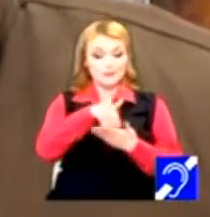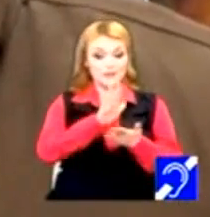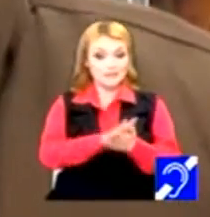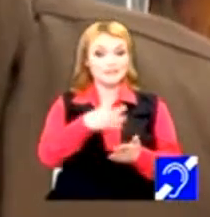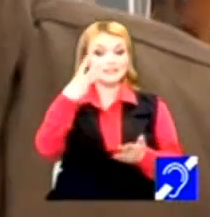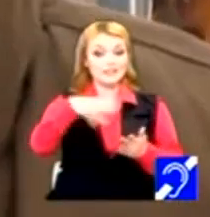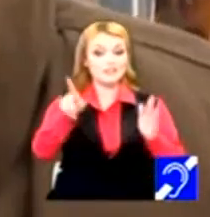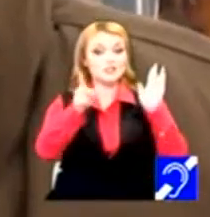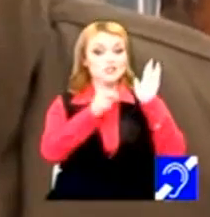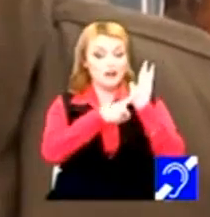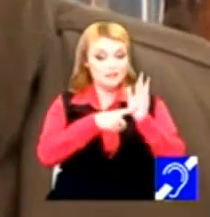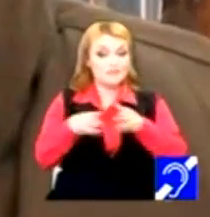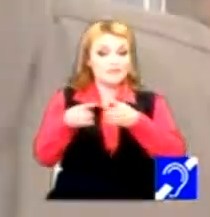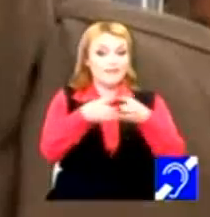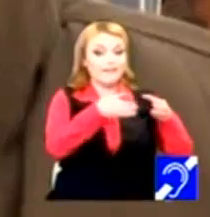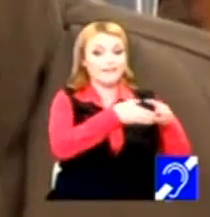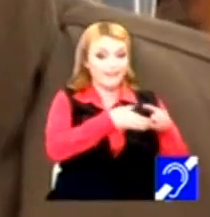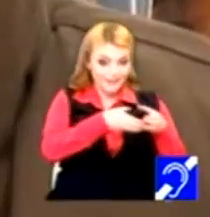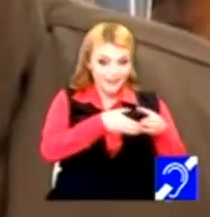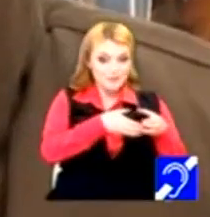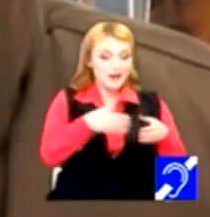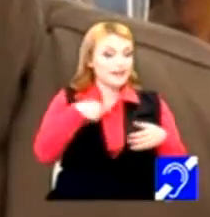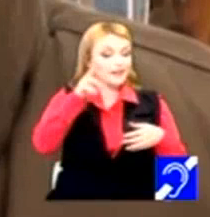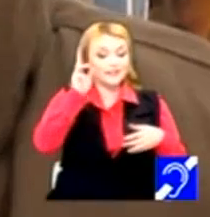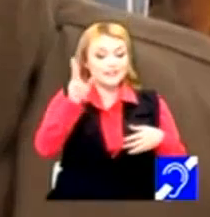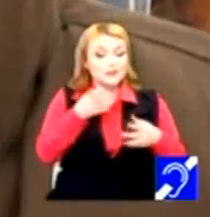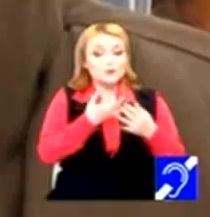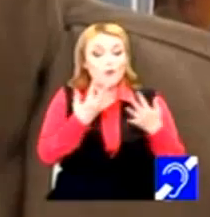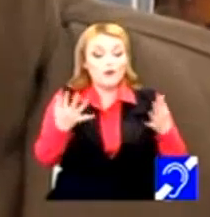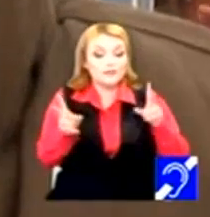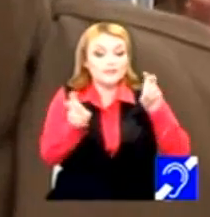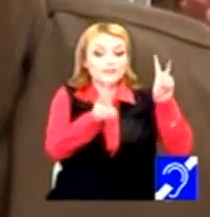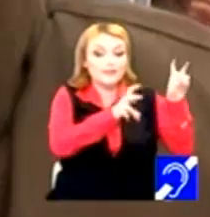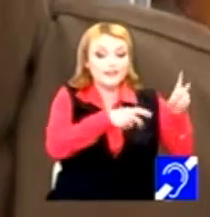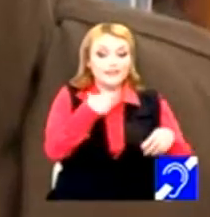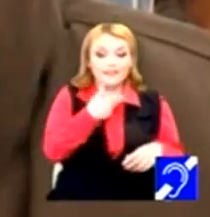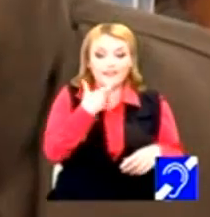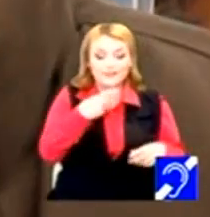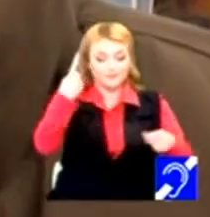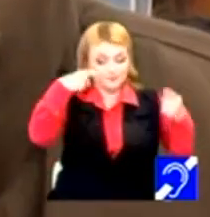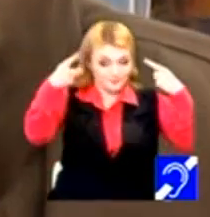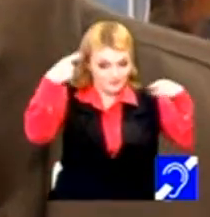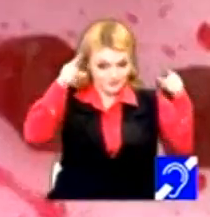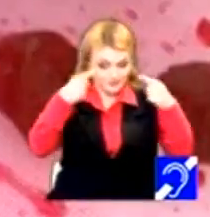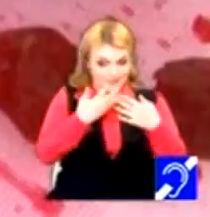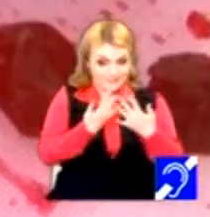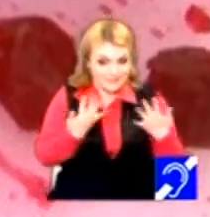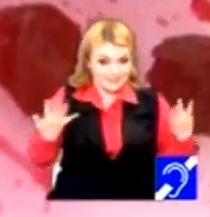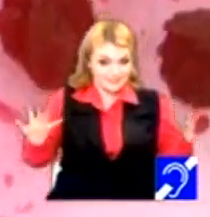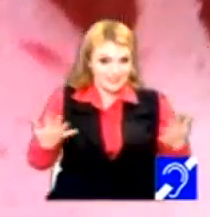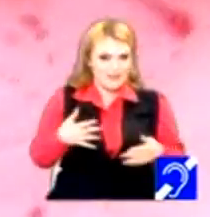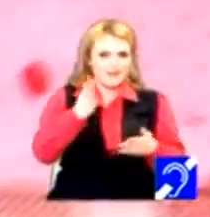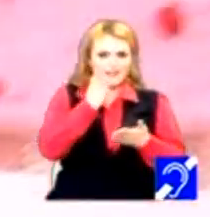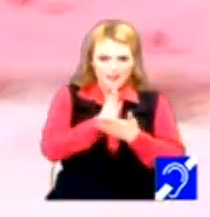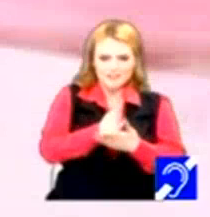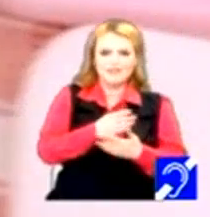nu știu câte feluri de chiurnațe și tradiționale, sunt noi inventate cu gemuri